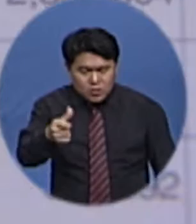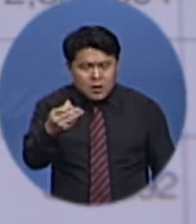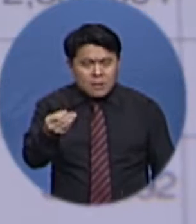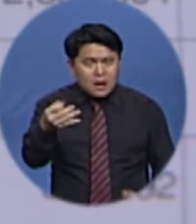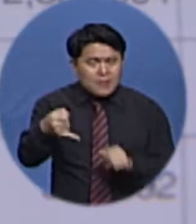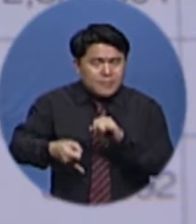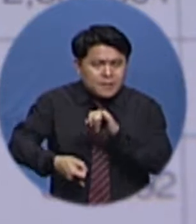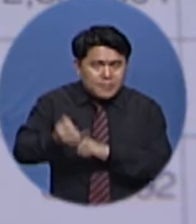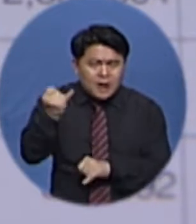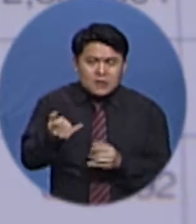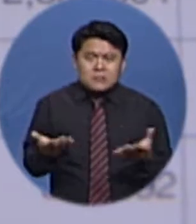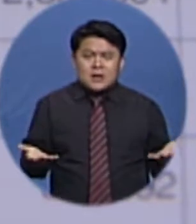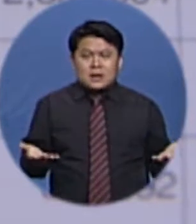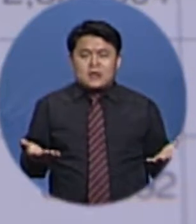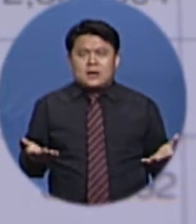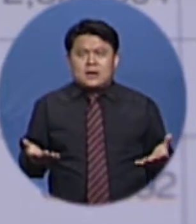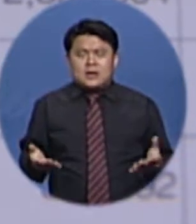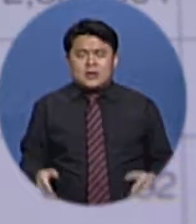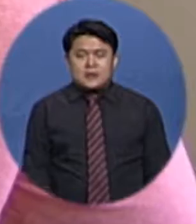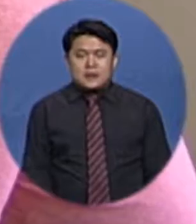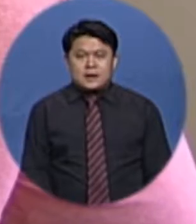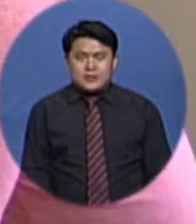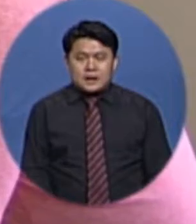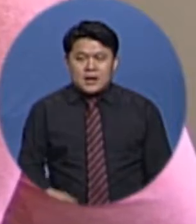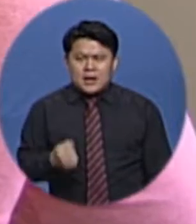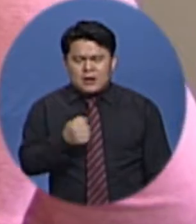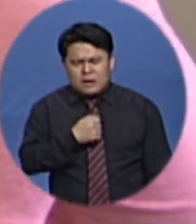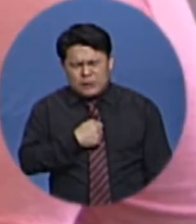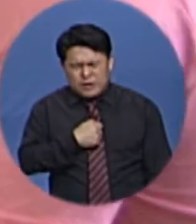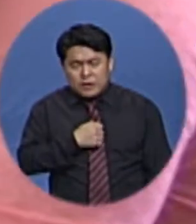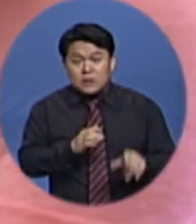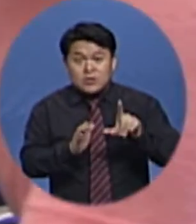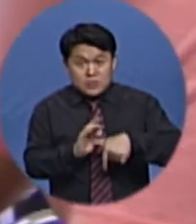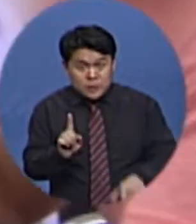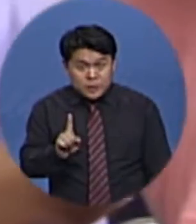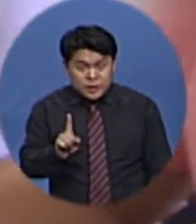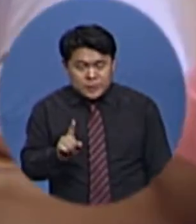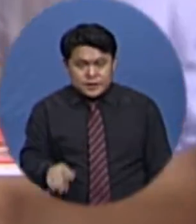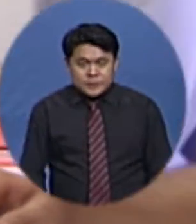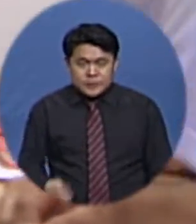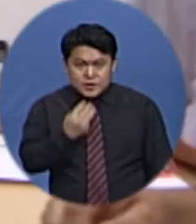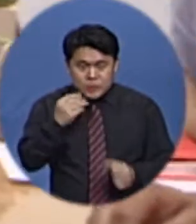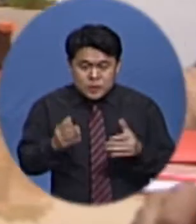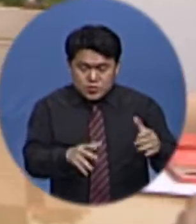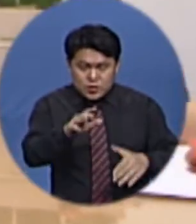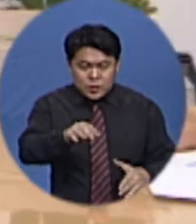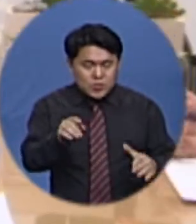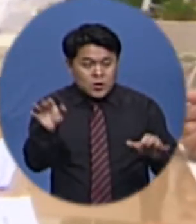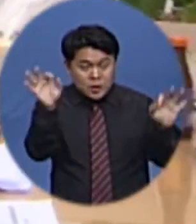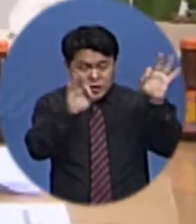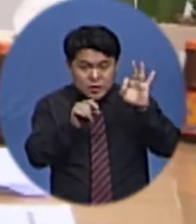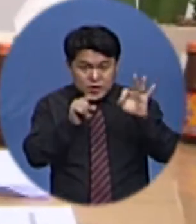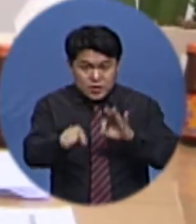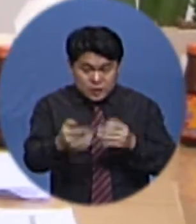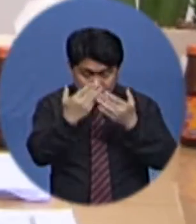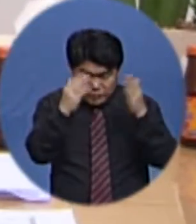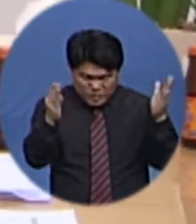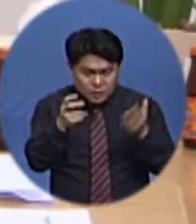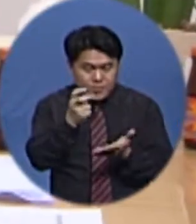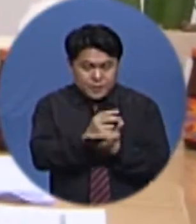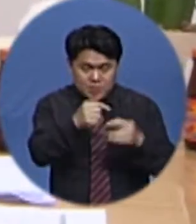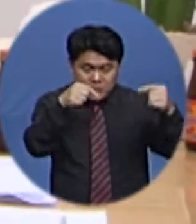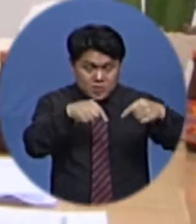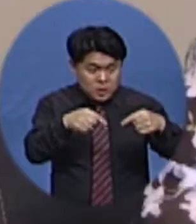채 빈손으로 나왔습니다. 한숨이 깊어가던 중 우연히 경기도에 찾아가는 무료 법률 상담을 받게